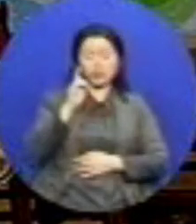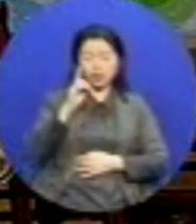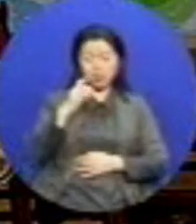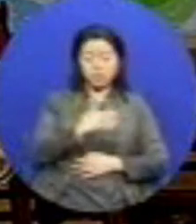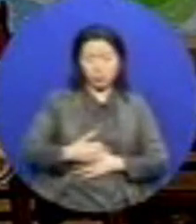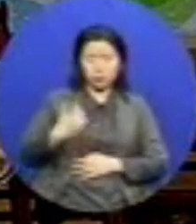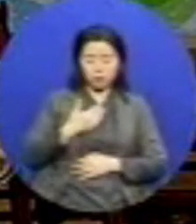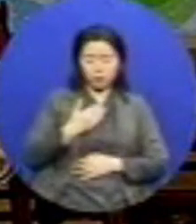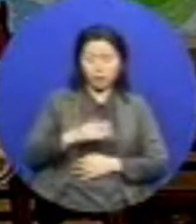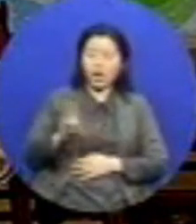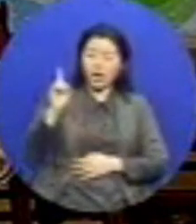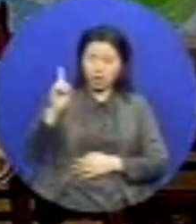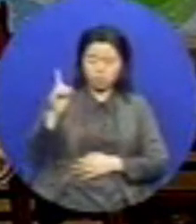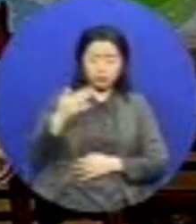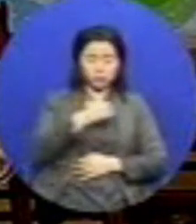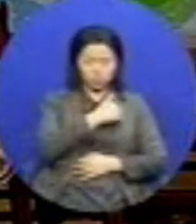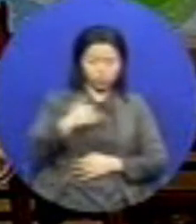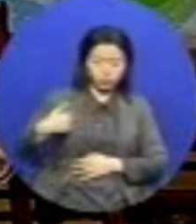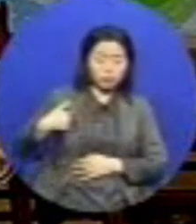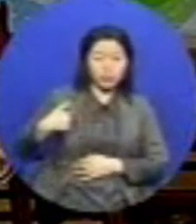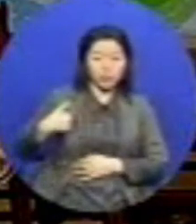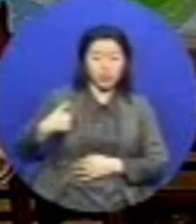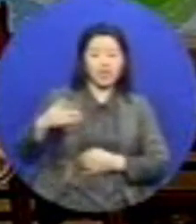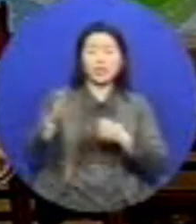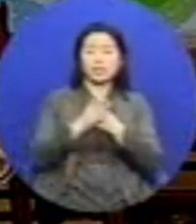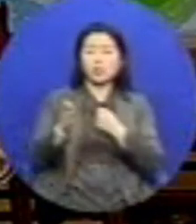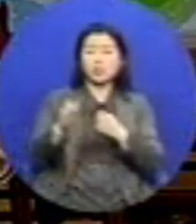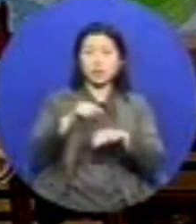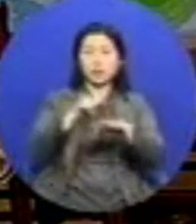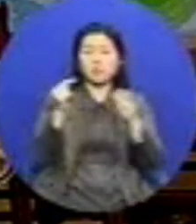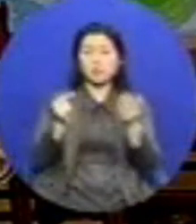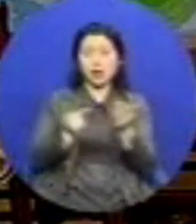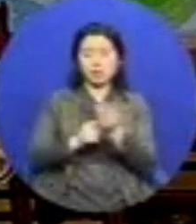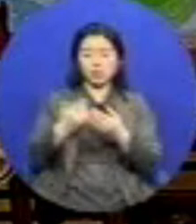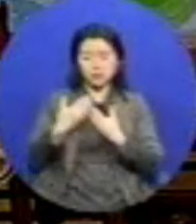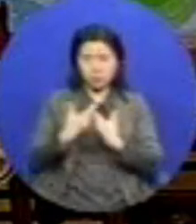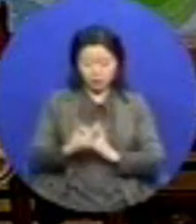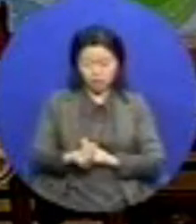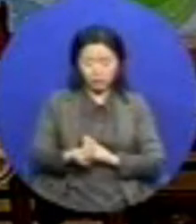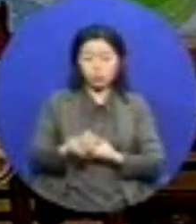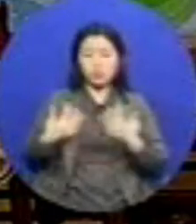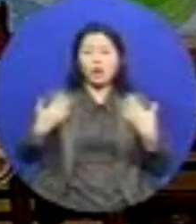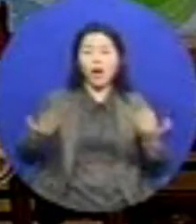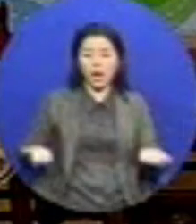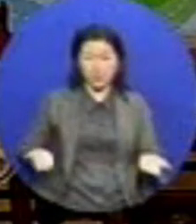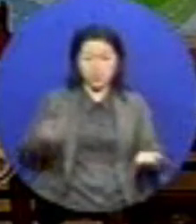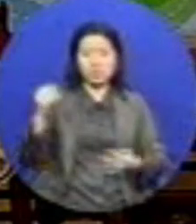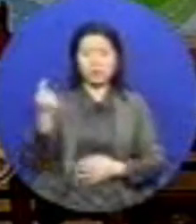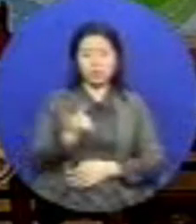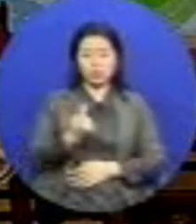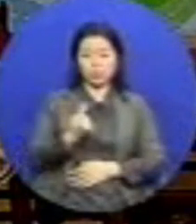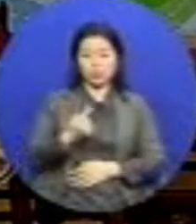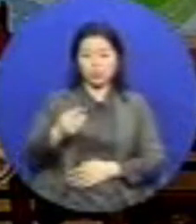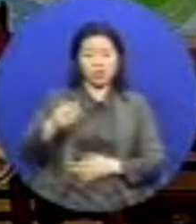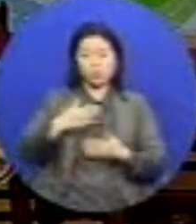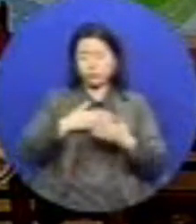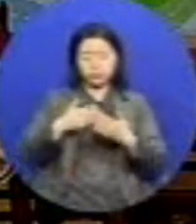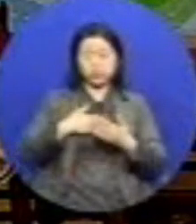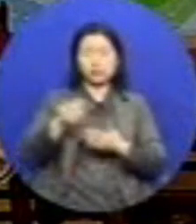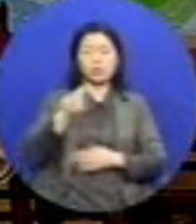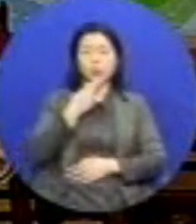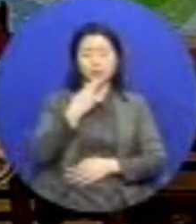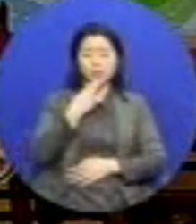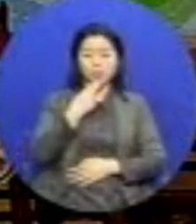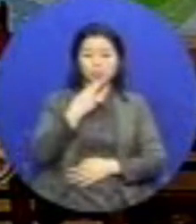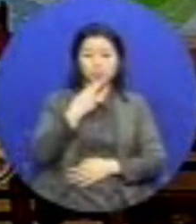분이면 다른 충분 해 그러니까 마음이 편안해지고 안식이 오고 무서울 게 없어지고